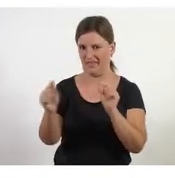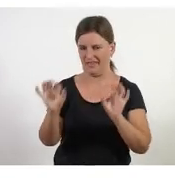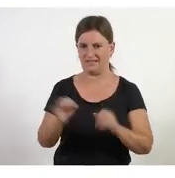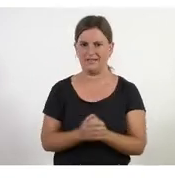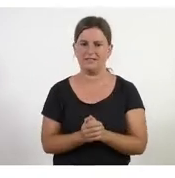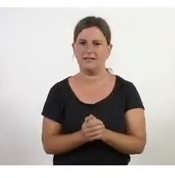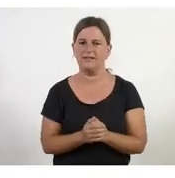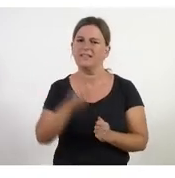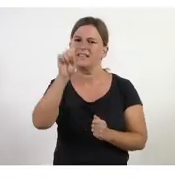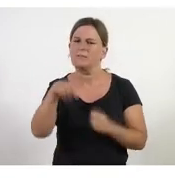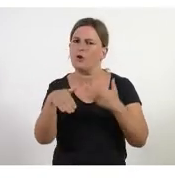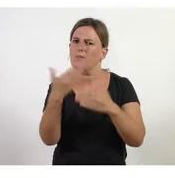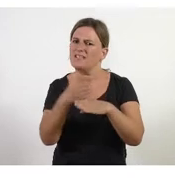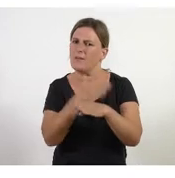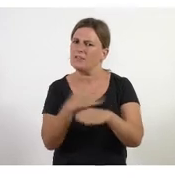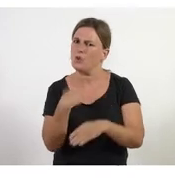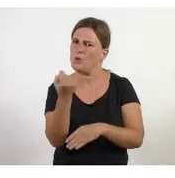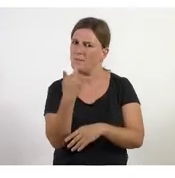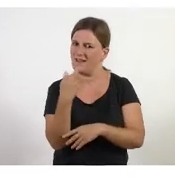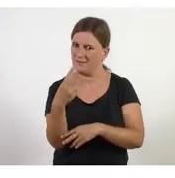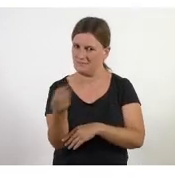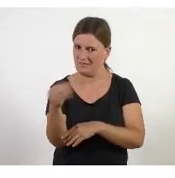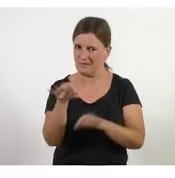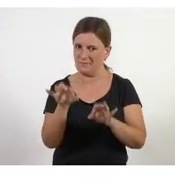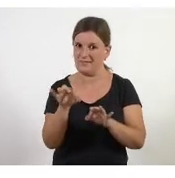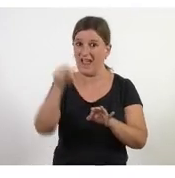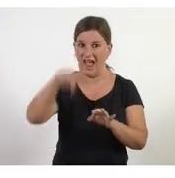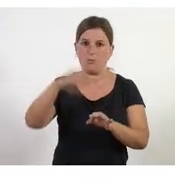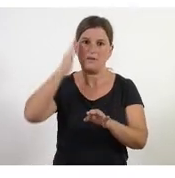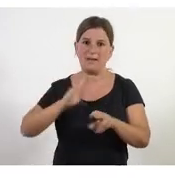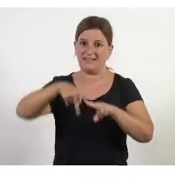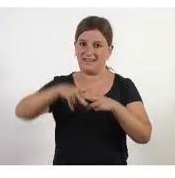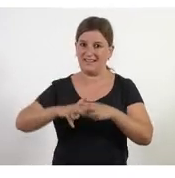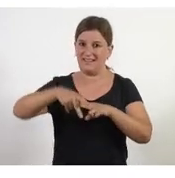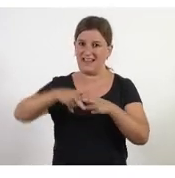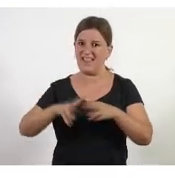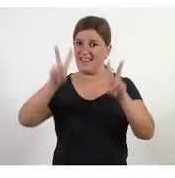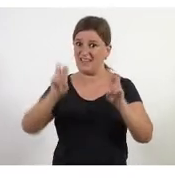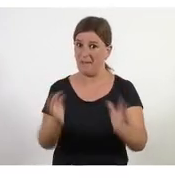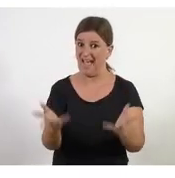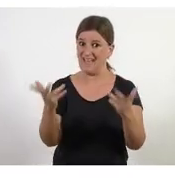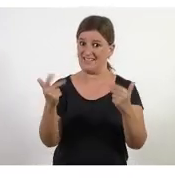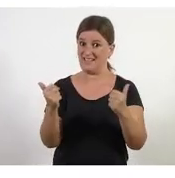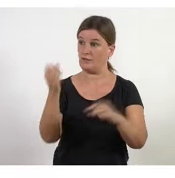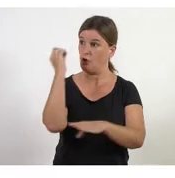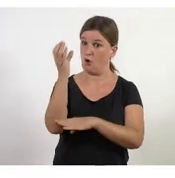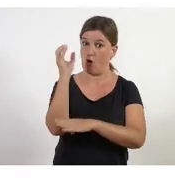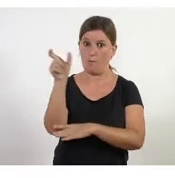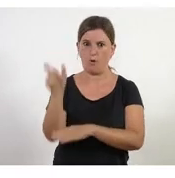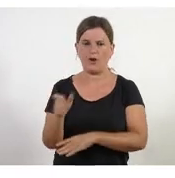deixes fer un petit apunt, Javier, justament aquest matí en el taller que hem fet sobre agilitat, el ponent explicava